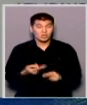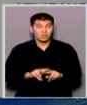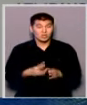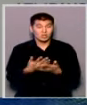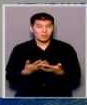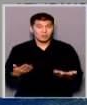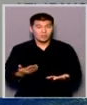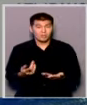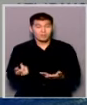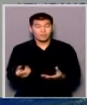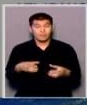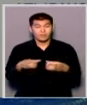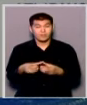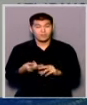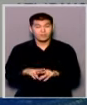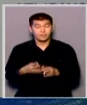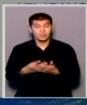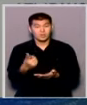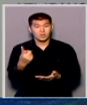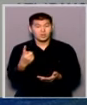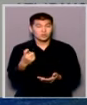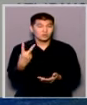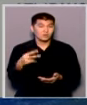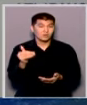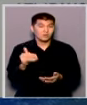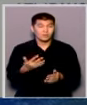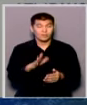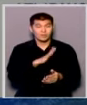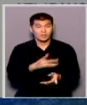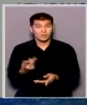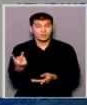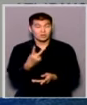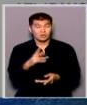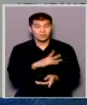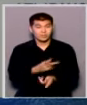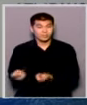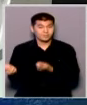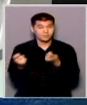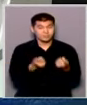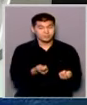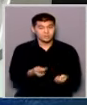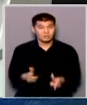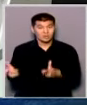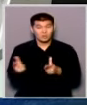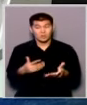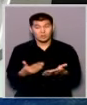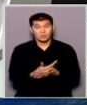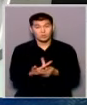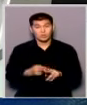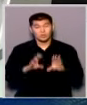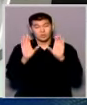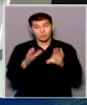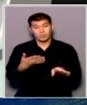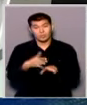151 200 доз первого компонента и 128 200 доз второго компонента. Согласно новому постановлению,